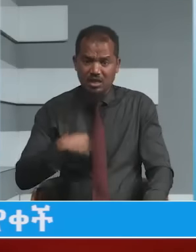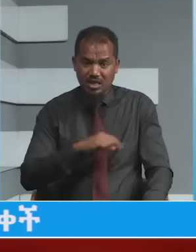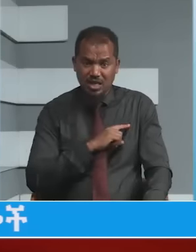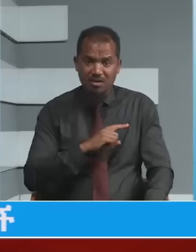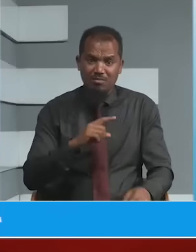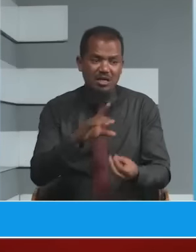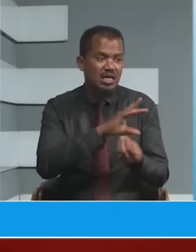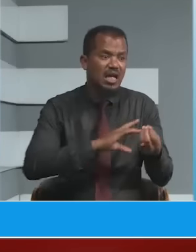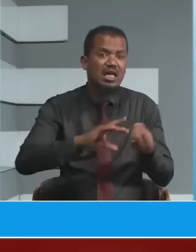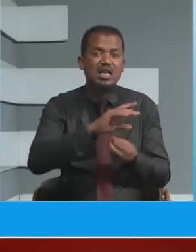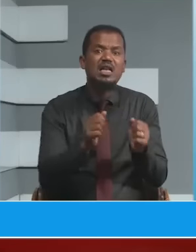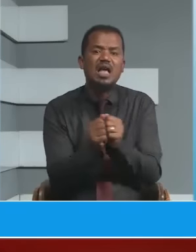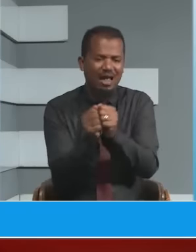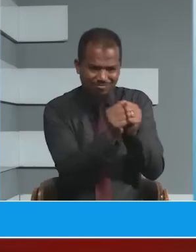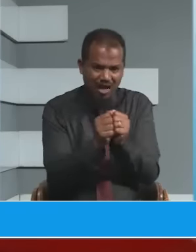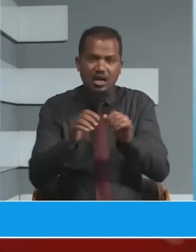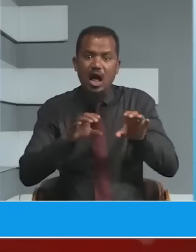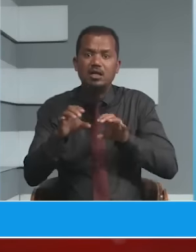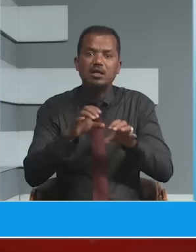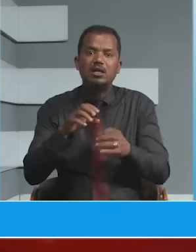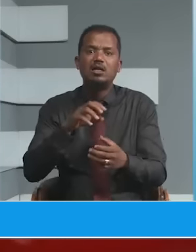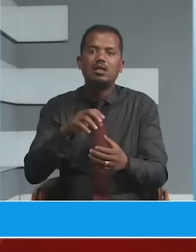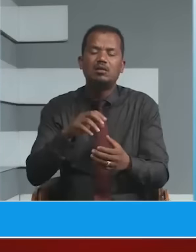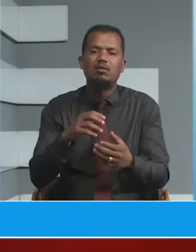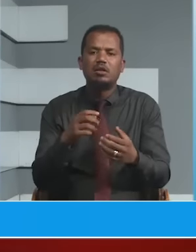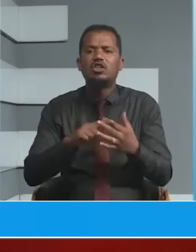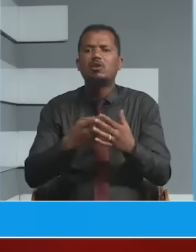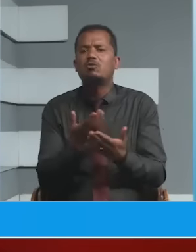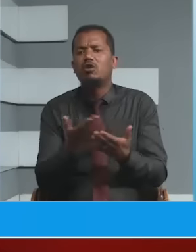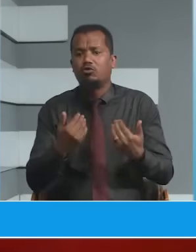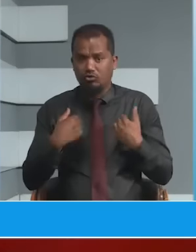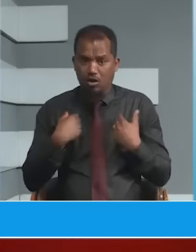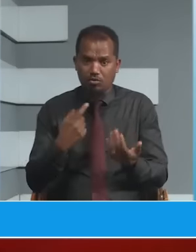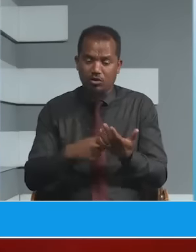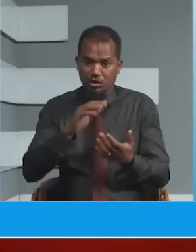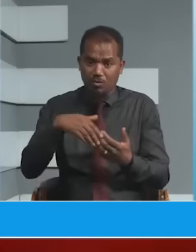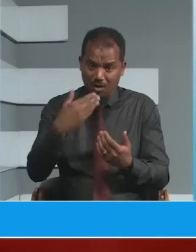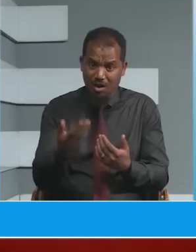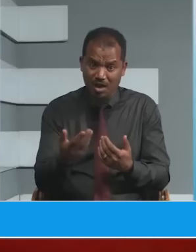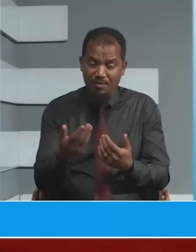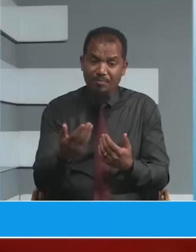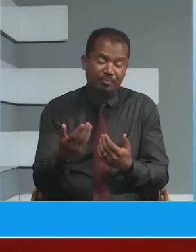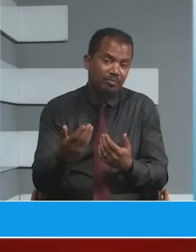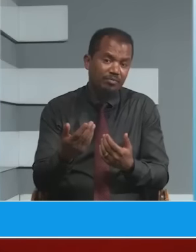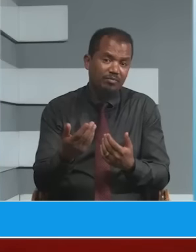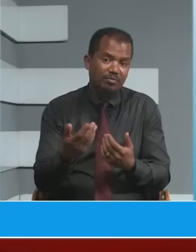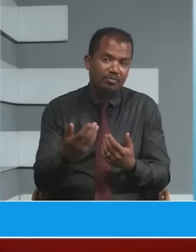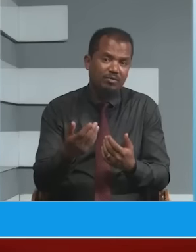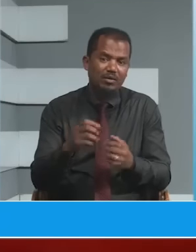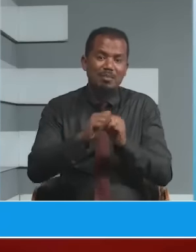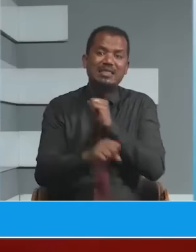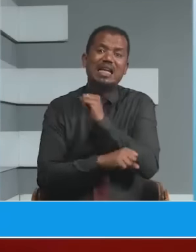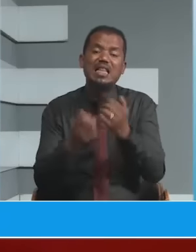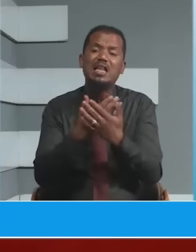እኛም ከክልል ጋር አድርገን ተጀማመሩ ነገሮች አሉ። አሁን ከመካከለኛ ጊዜ አኳያ ከረጅም ጊዜ አኳያ